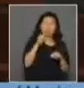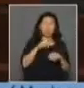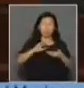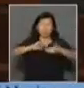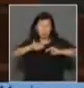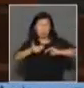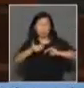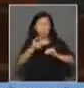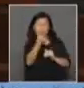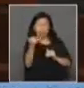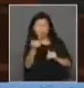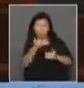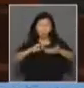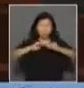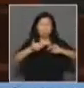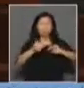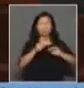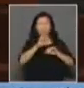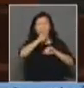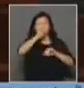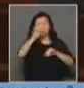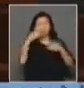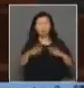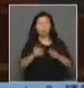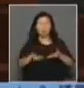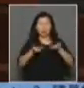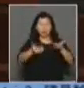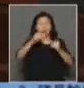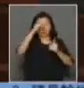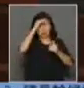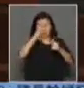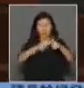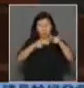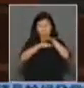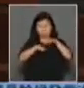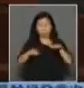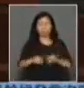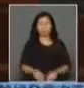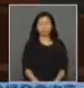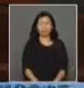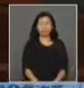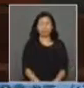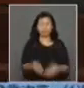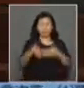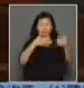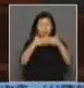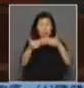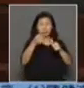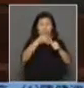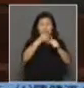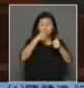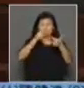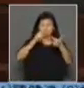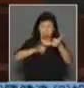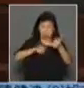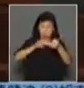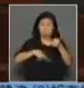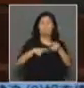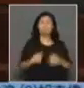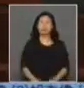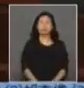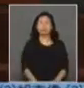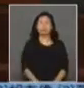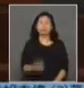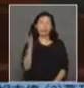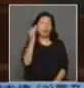呢，是還警察的公道。順便呢，我講返呢個事件的因果啦，係咪？亦都聽到好多